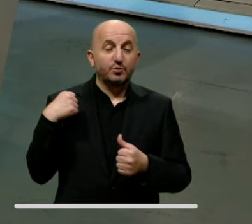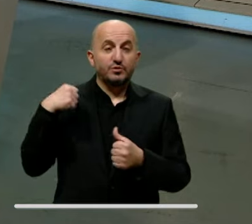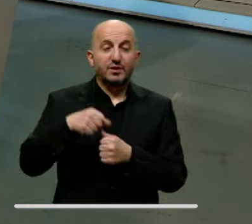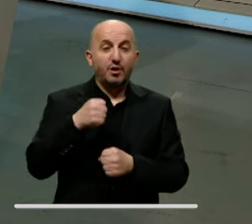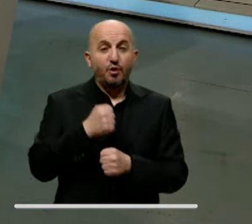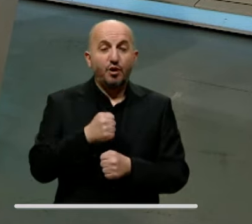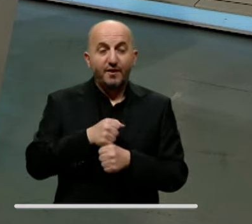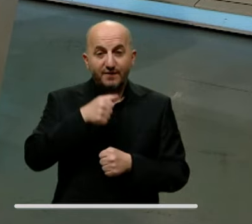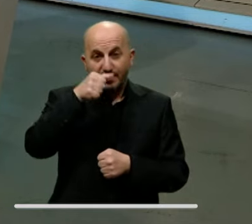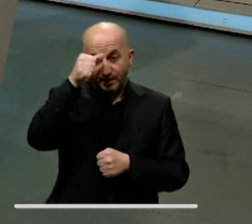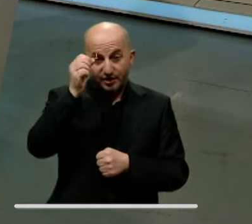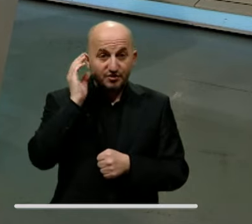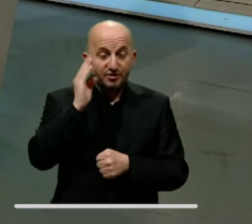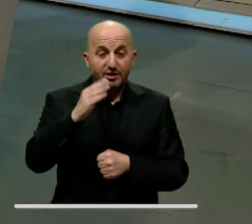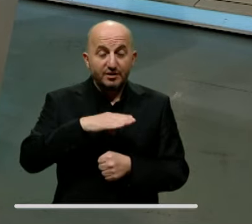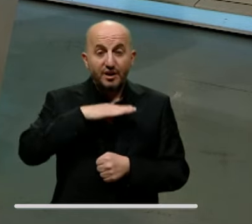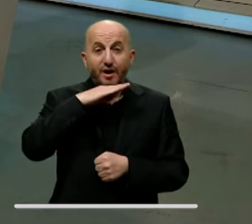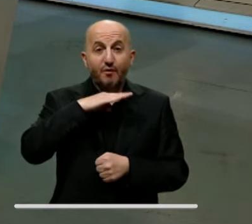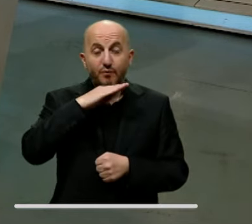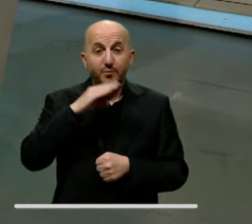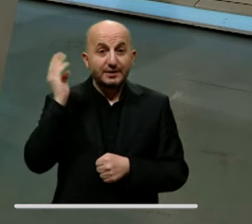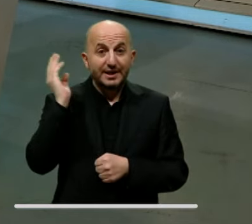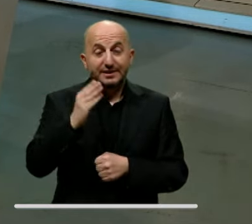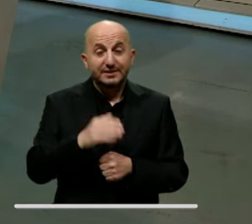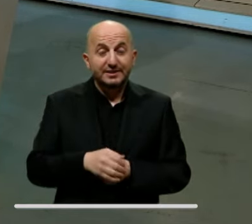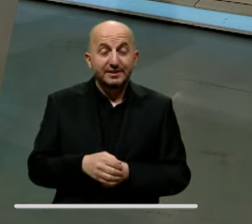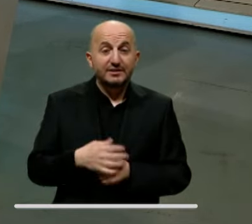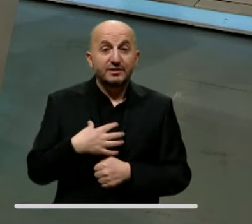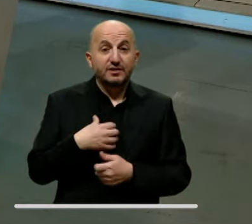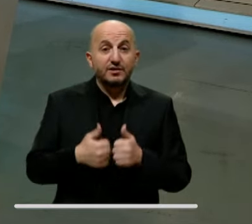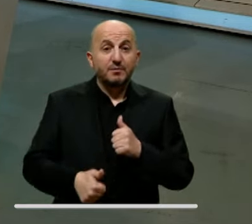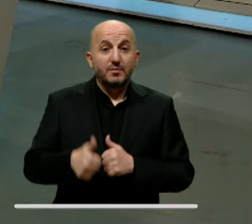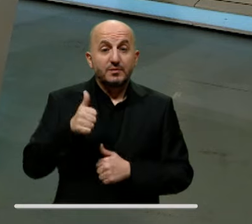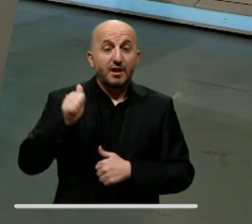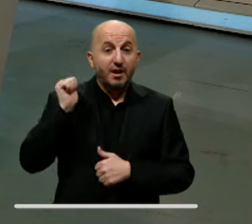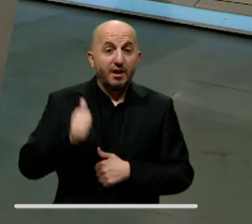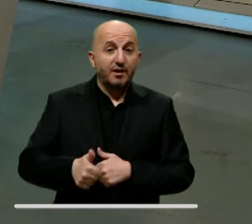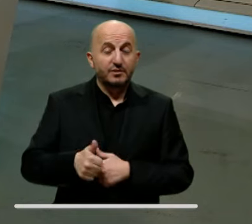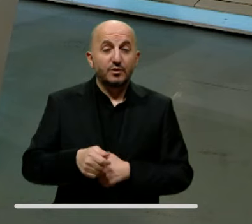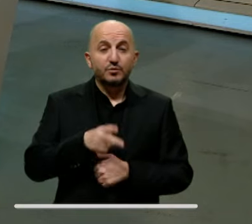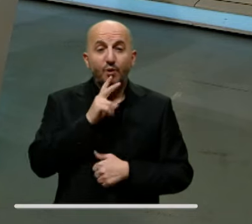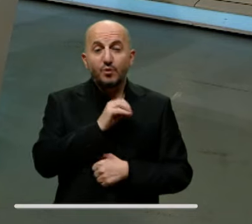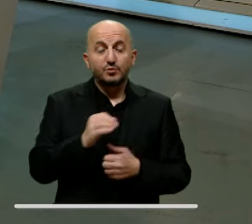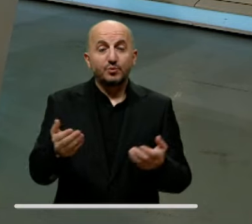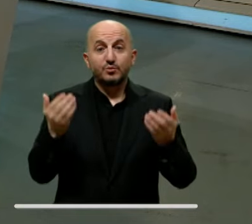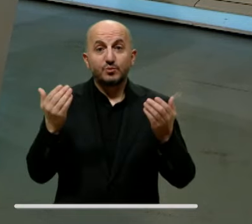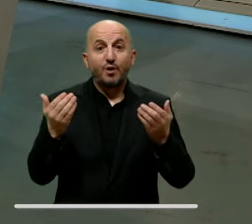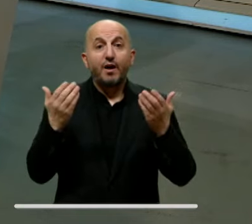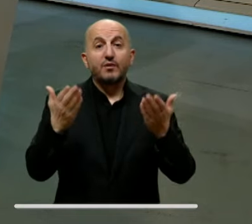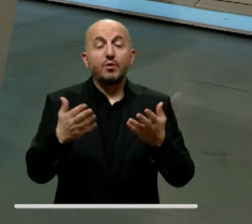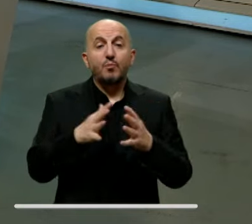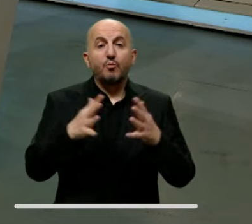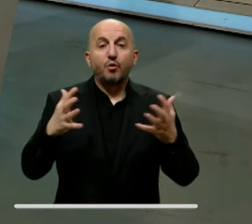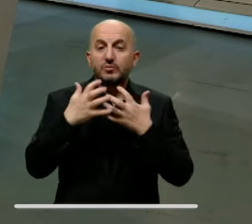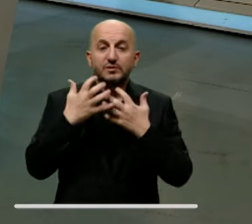4 4te Avrupa'dan gittim Allah'a şükürler olsun diyanete her zaman sonsuz dua ediyorum büyük bir nimet